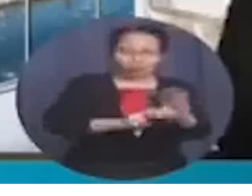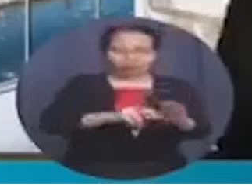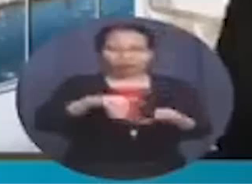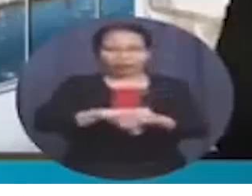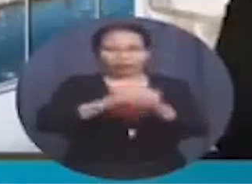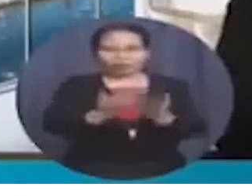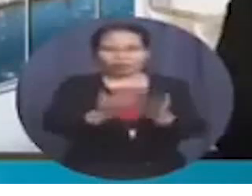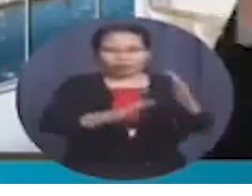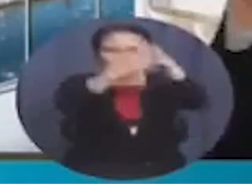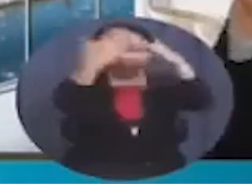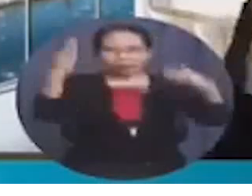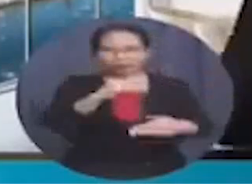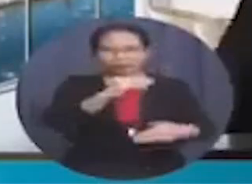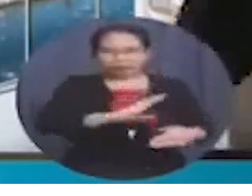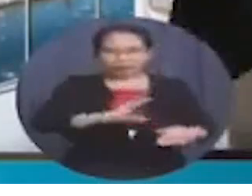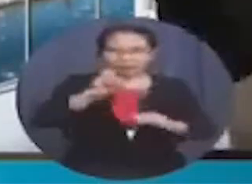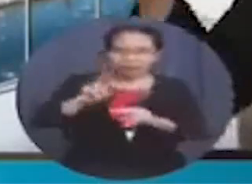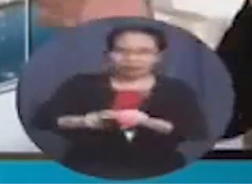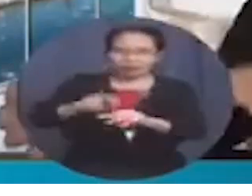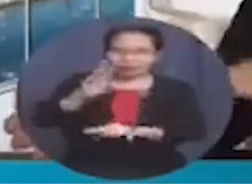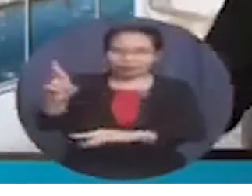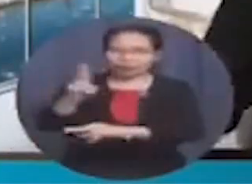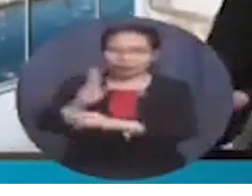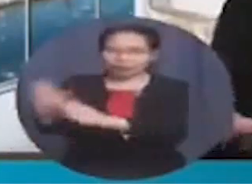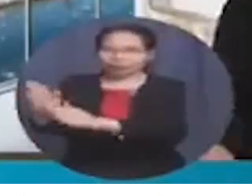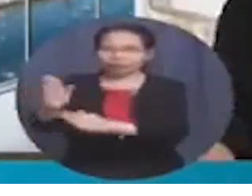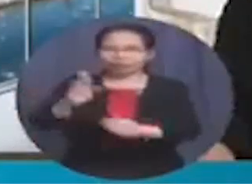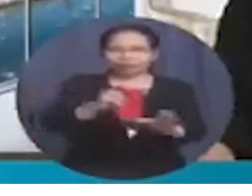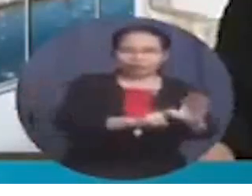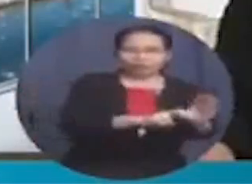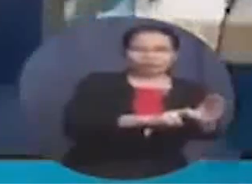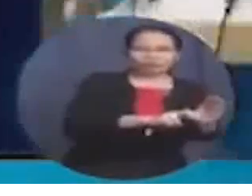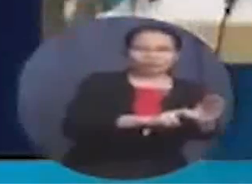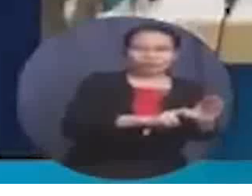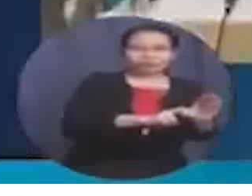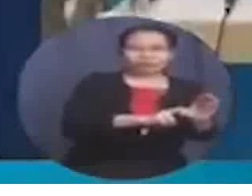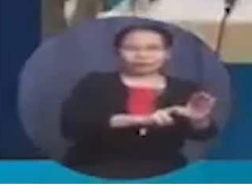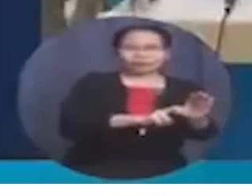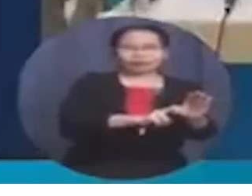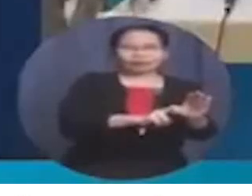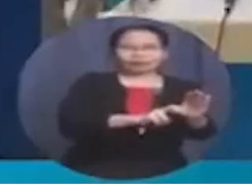throne in heaven, and Christ seated on the right side of that throne.